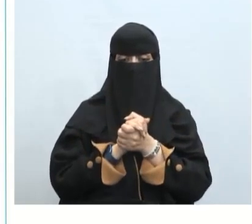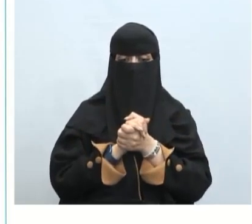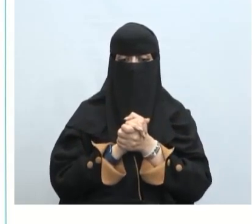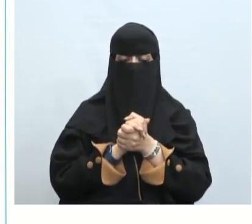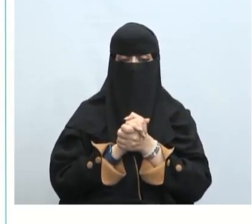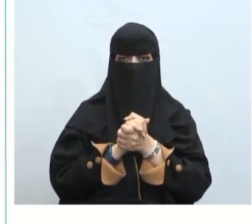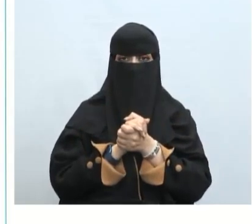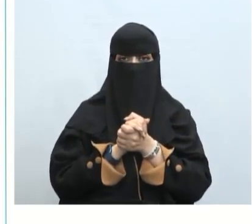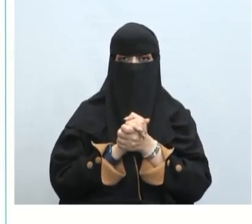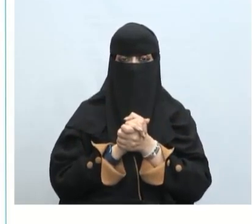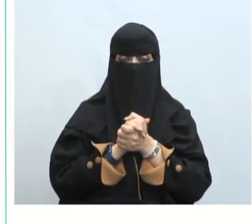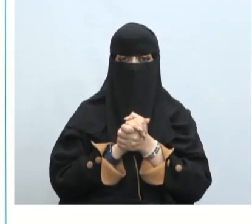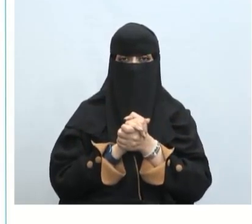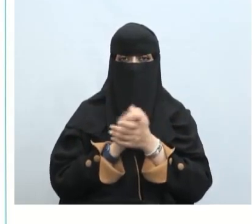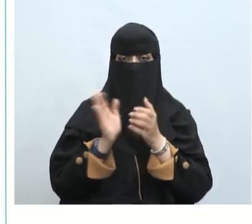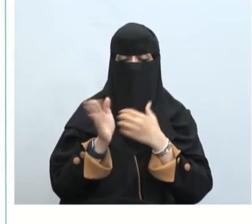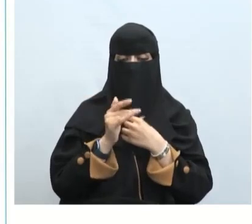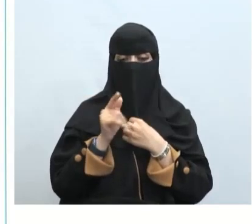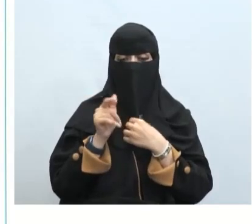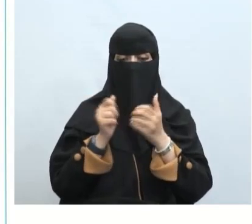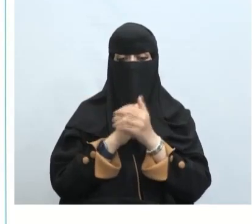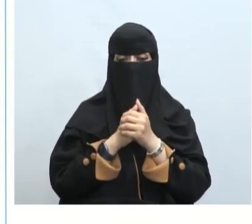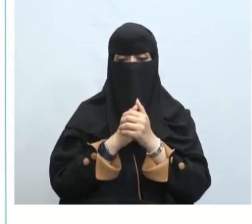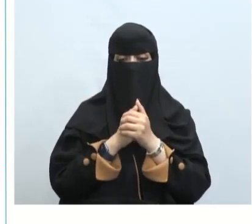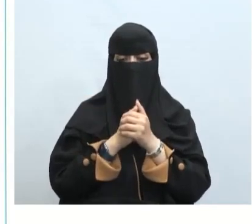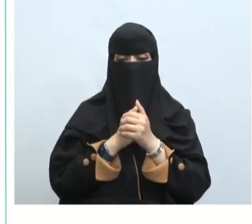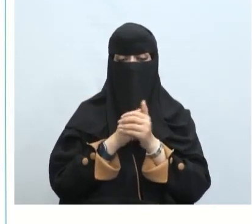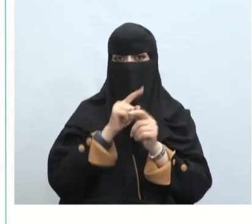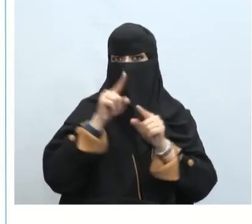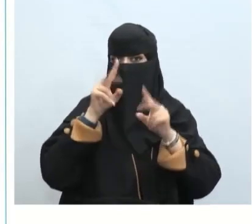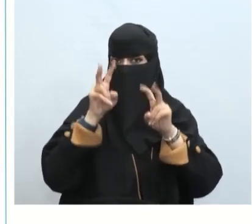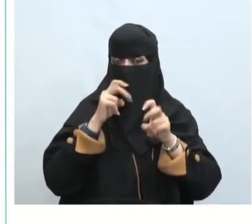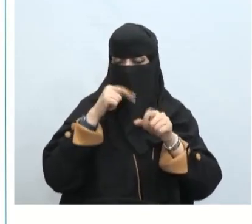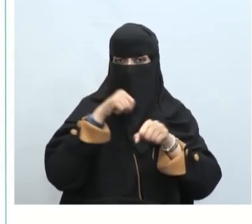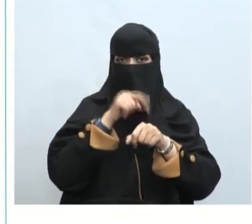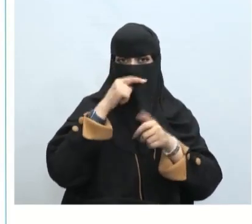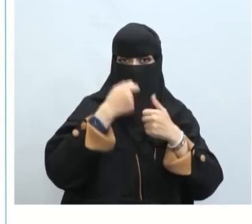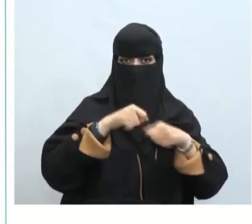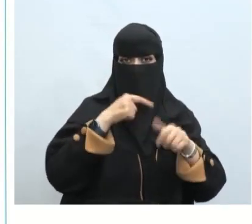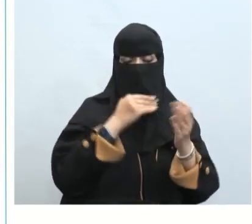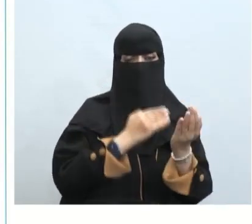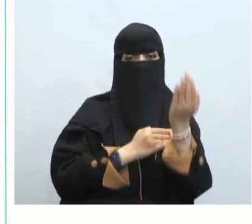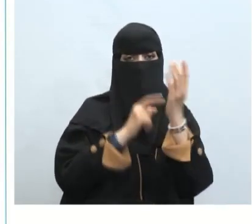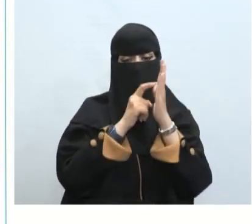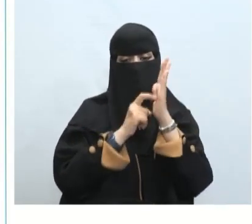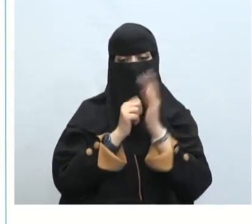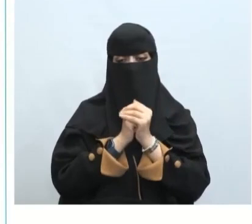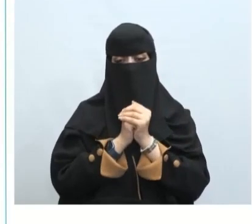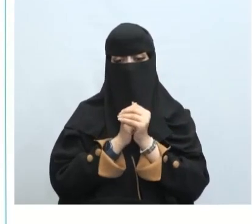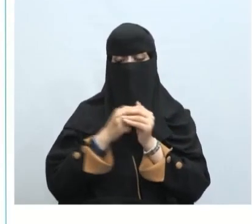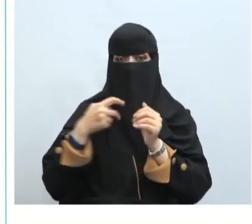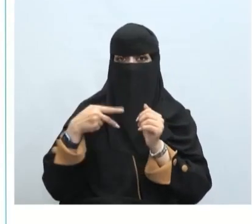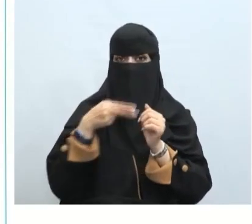ومنع تقييد تصرفات احد او توقيفه او حبسه الا بموجب احكام النظام